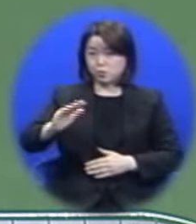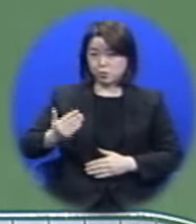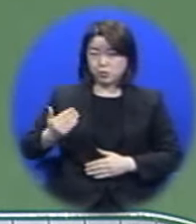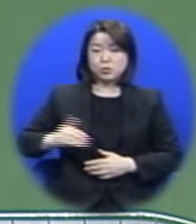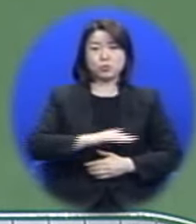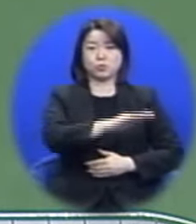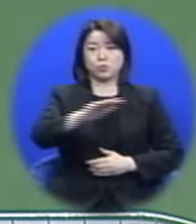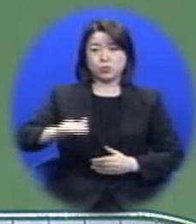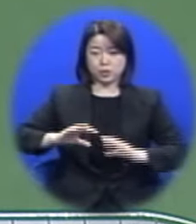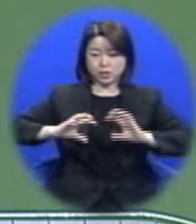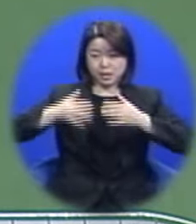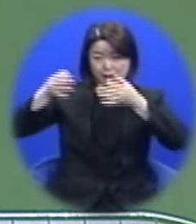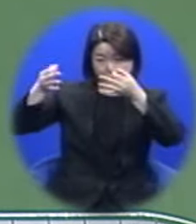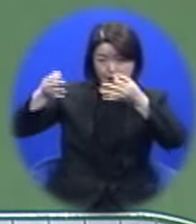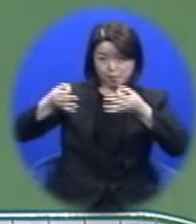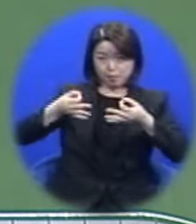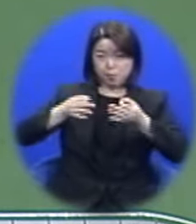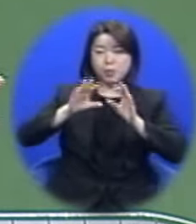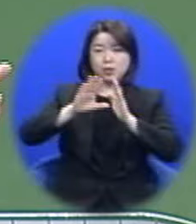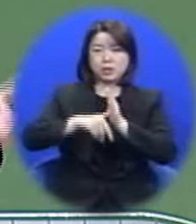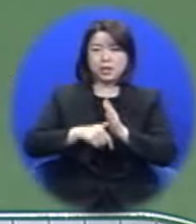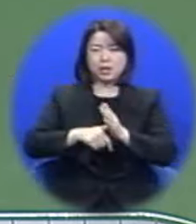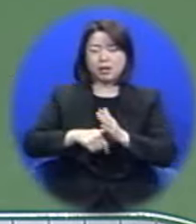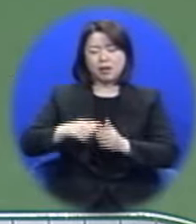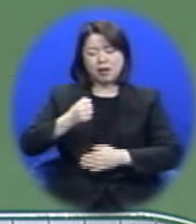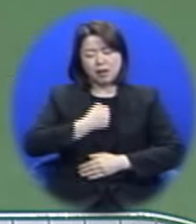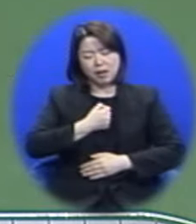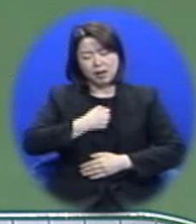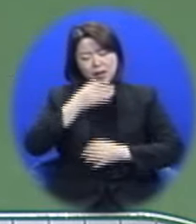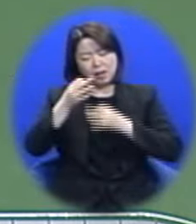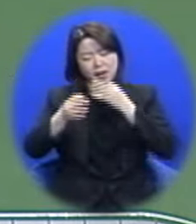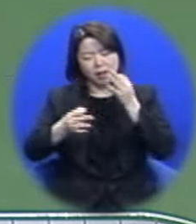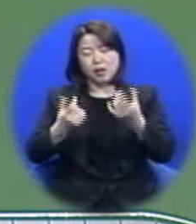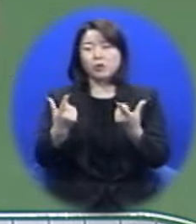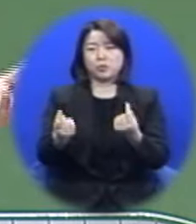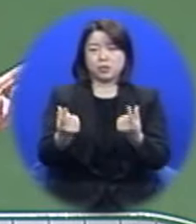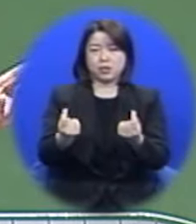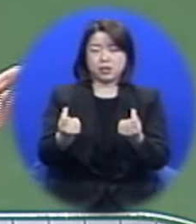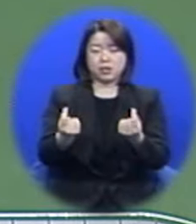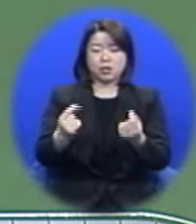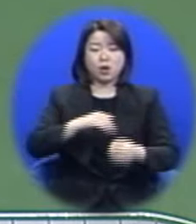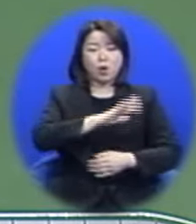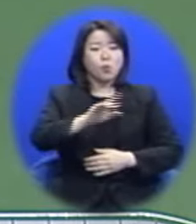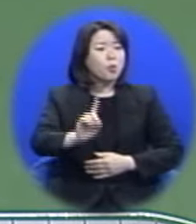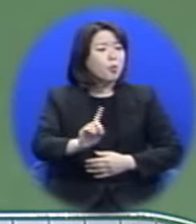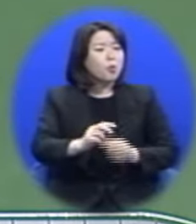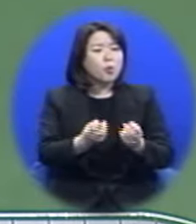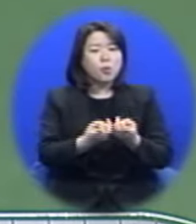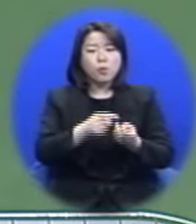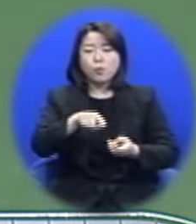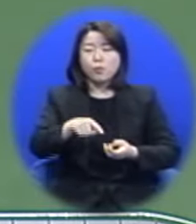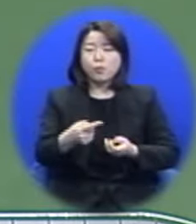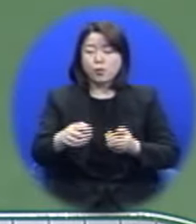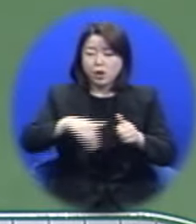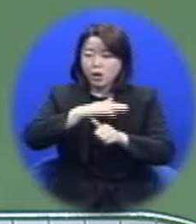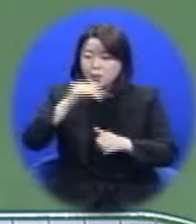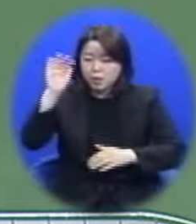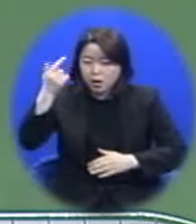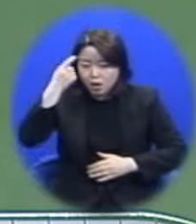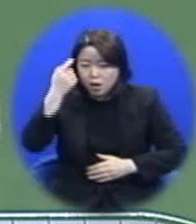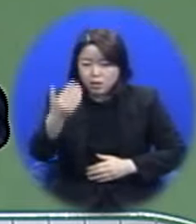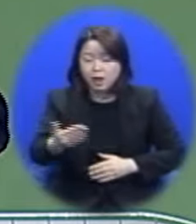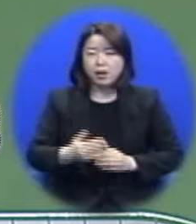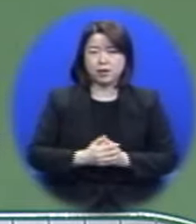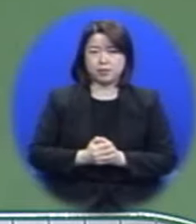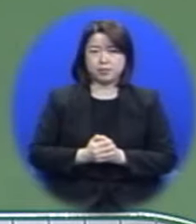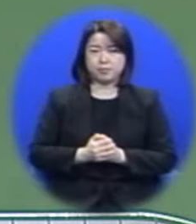우리가 우리나라를 보면서 탄식하는 것과 똑같아요. 우리가 어째서 이렇게 되었냐 하는 거예요. 시편